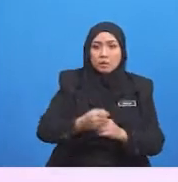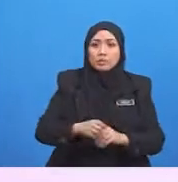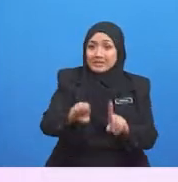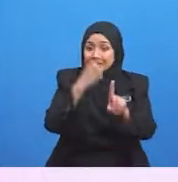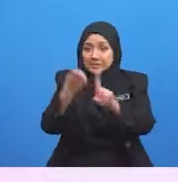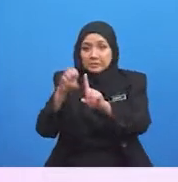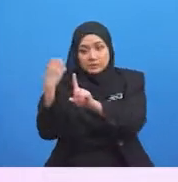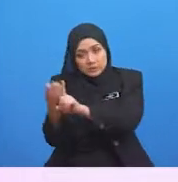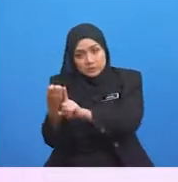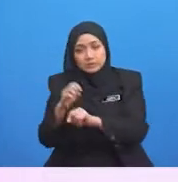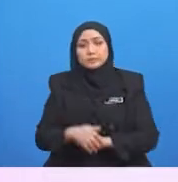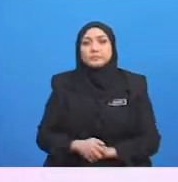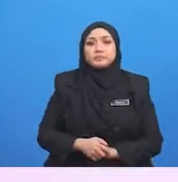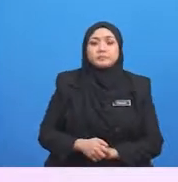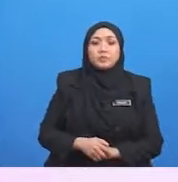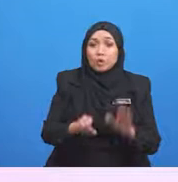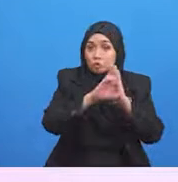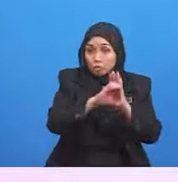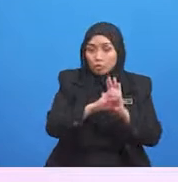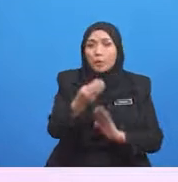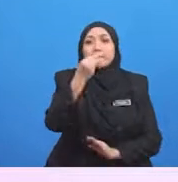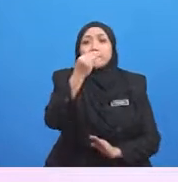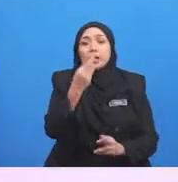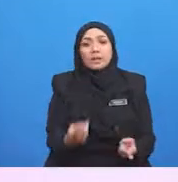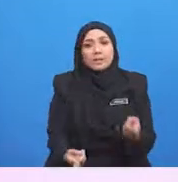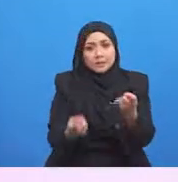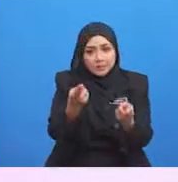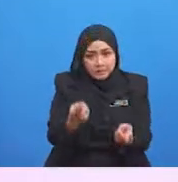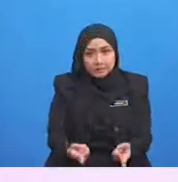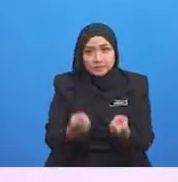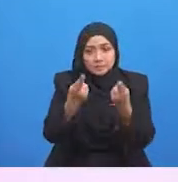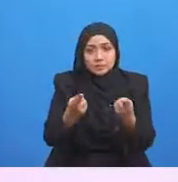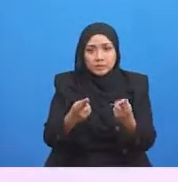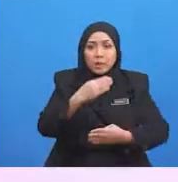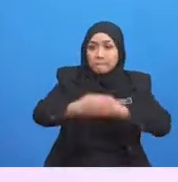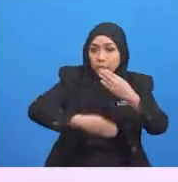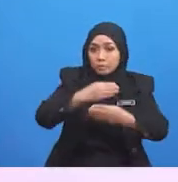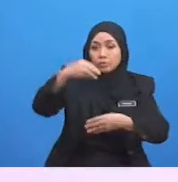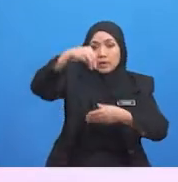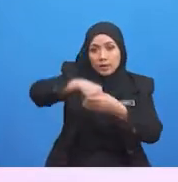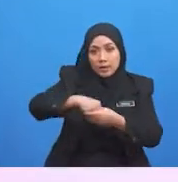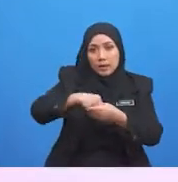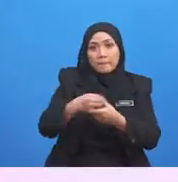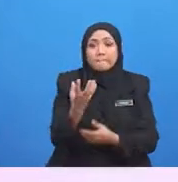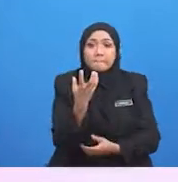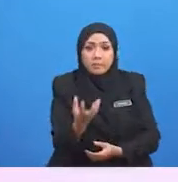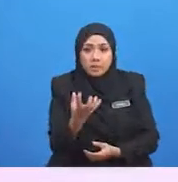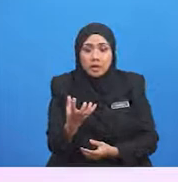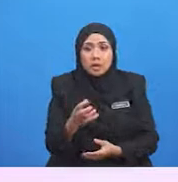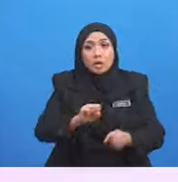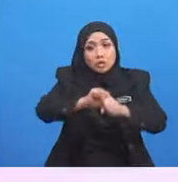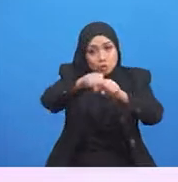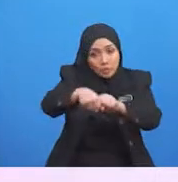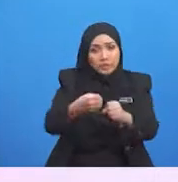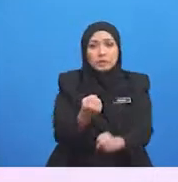Contohnya, makanan ringan dibungkus di dalam bekasnya supaya tahan lama